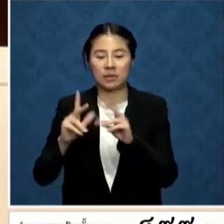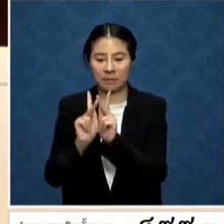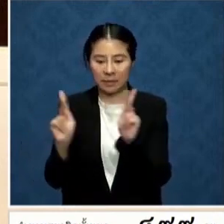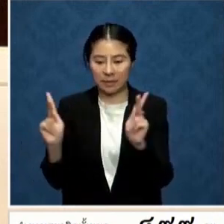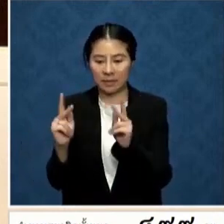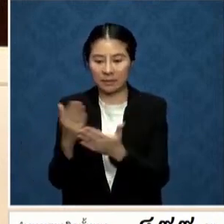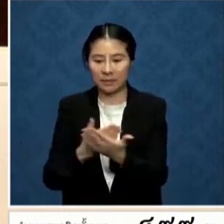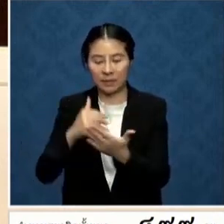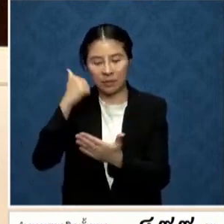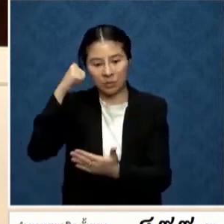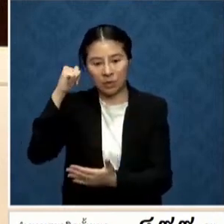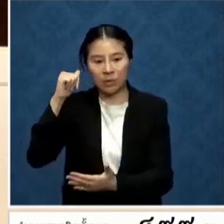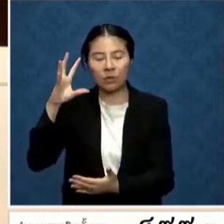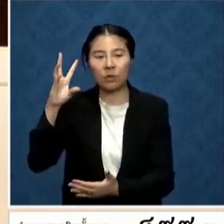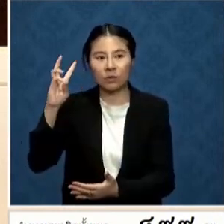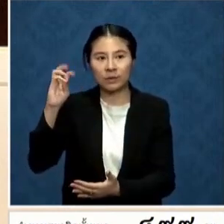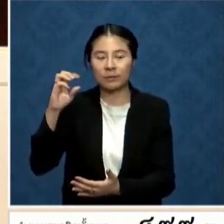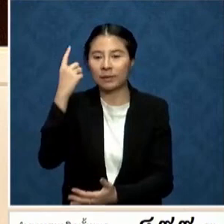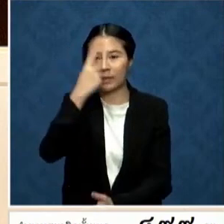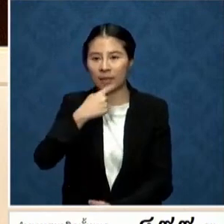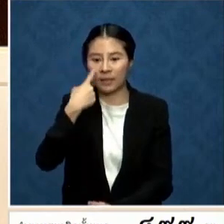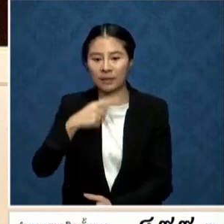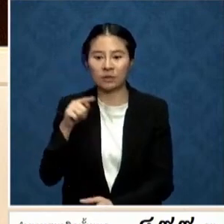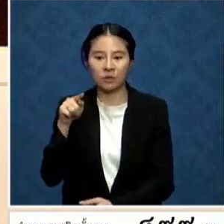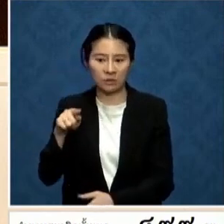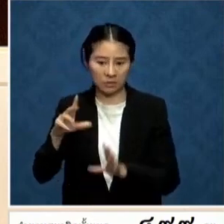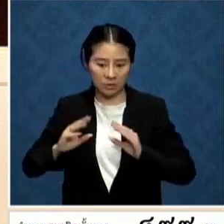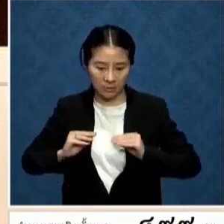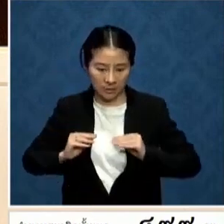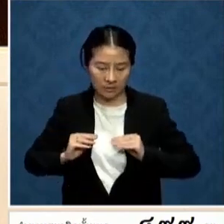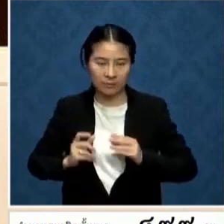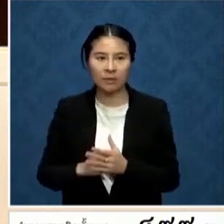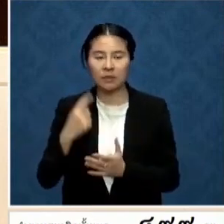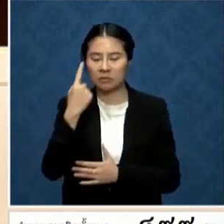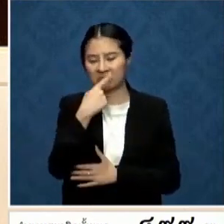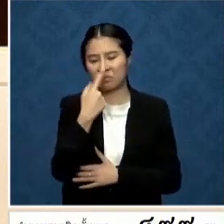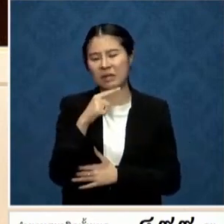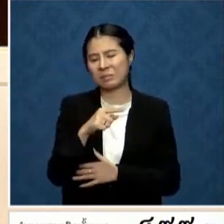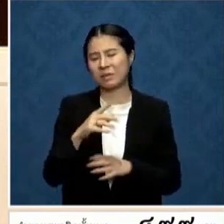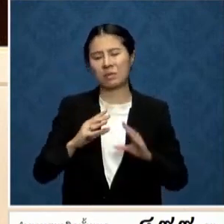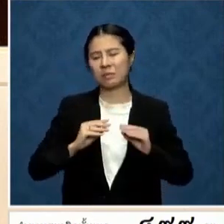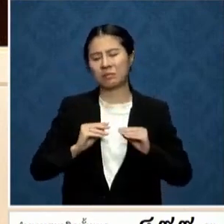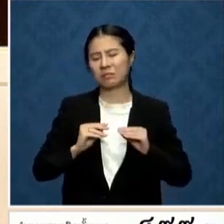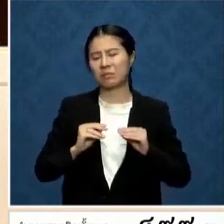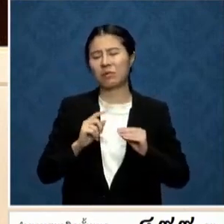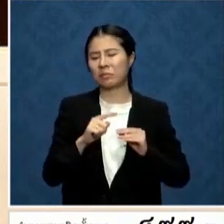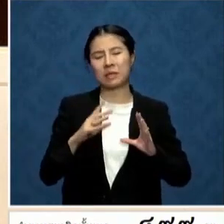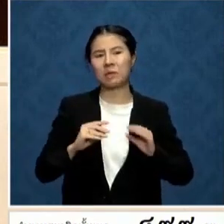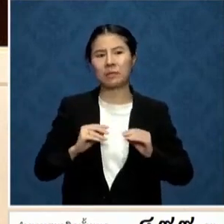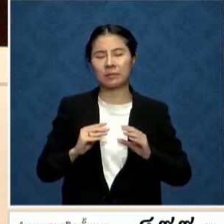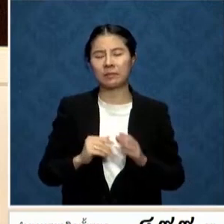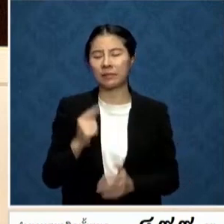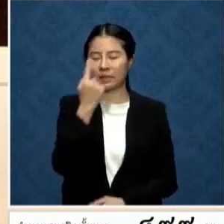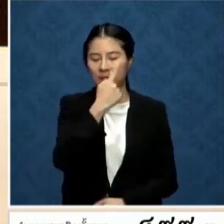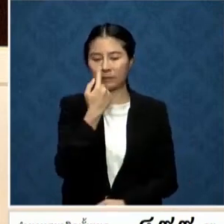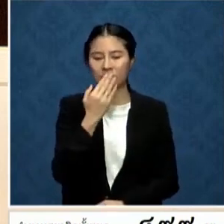ครับท่านใดที่เห็นด้วยกับท่านณัฐพงษ์กดปุ่มเห็นด้วยท่านใดที่ไม่เห็นด้วยกดปุ่มไม่เห็นด้วยด้วยท่านใดงด